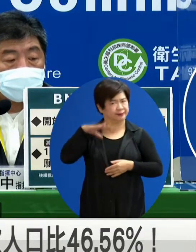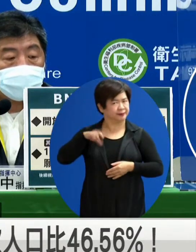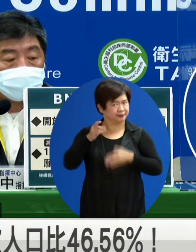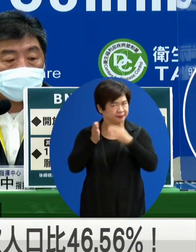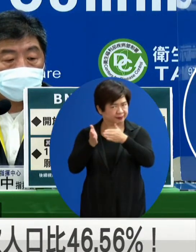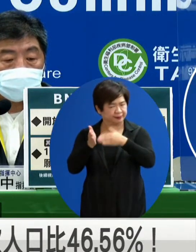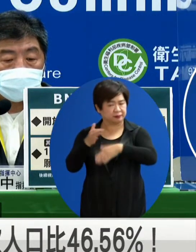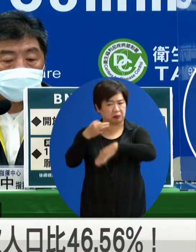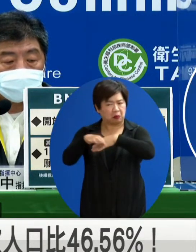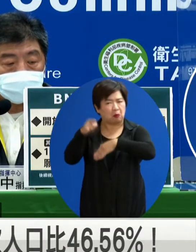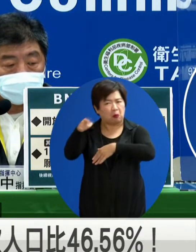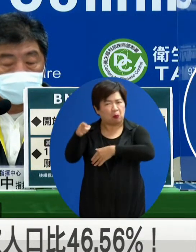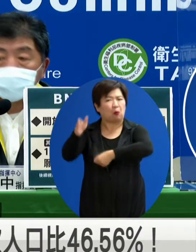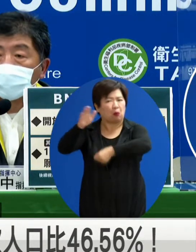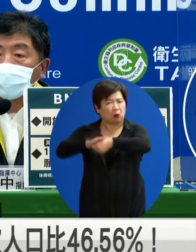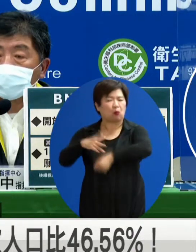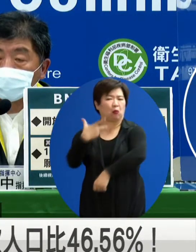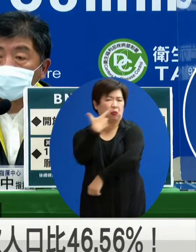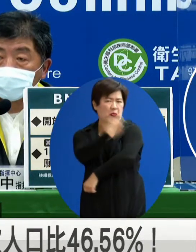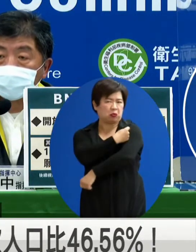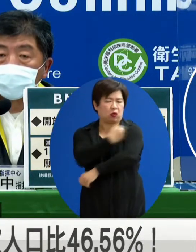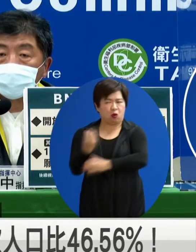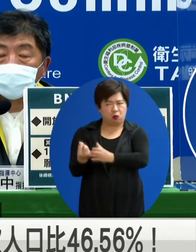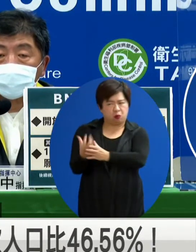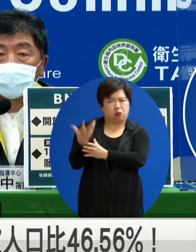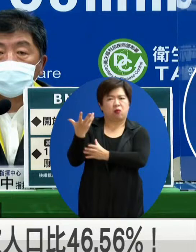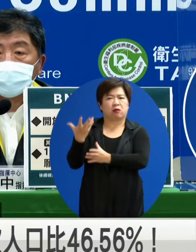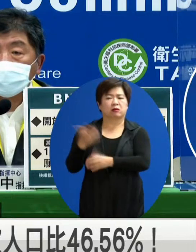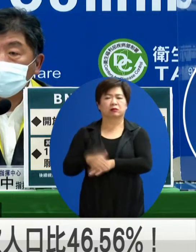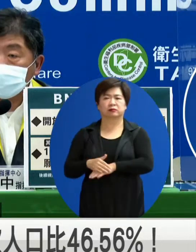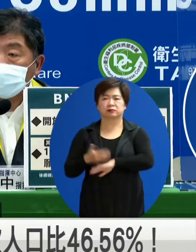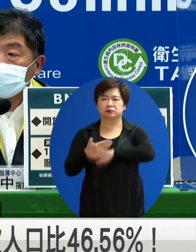个缺口先把它补起来，那至于其他